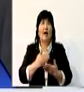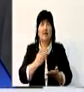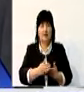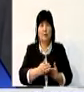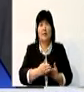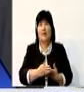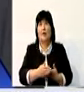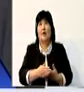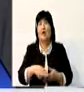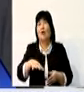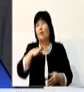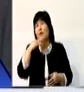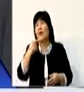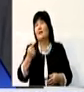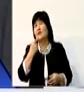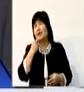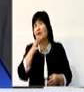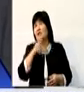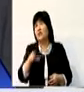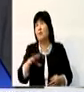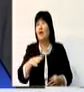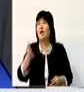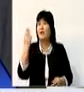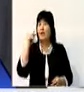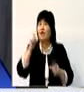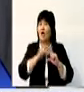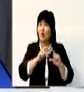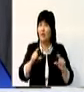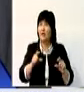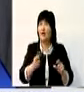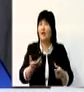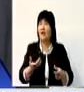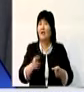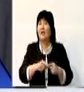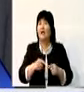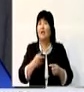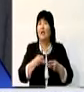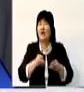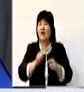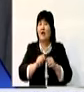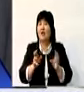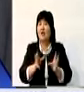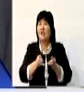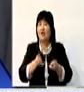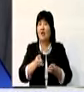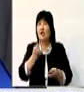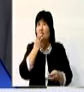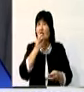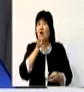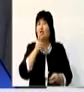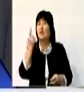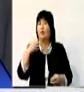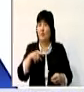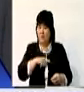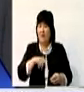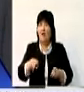атқардық. Басымыздан талай қиын замандар өтті. Кезінде мектебімізді қиымен жылтып, отымен жылтатын заманда да біз